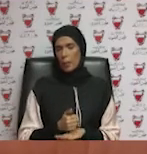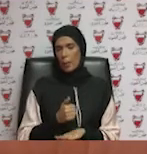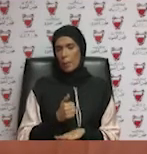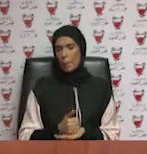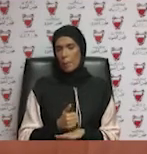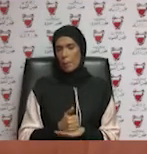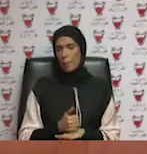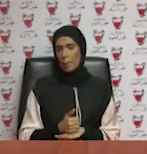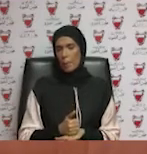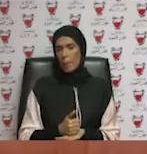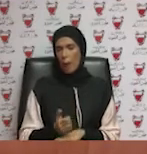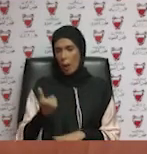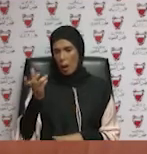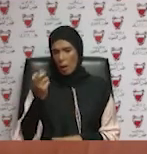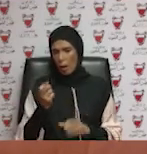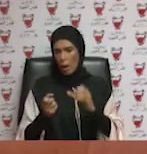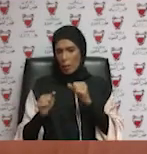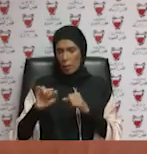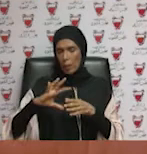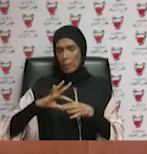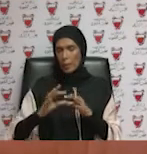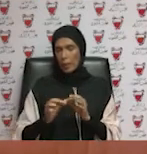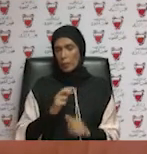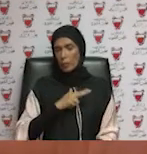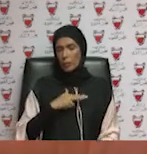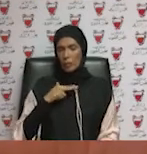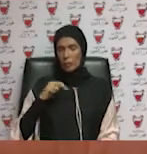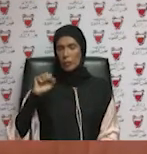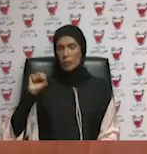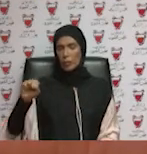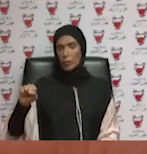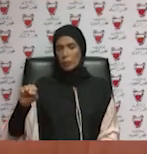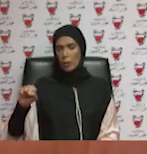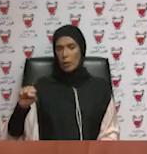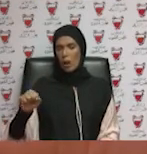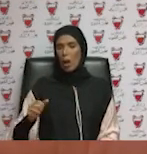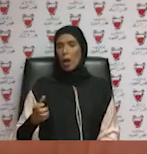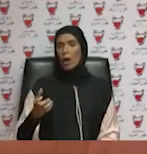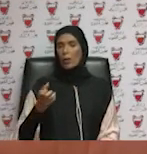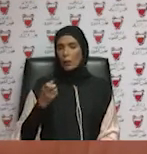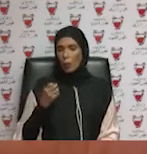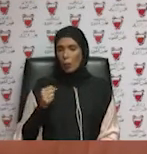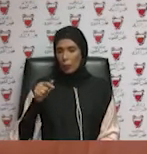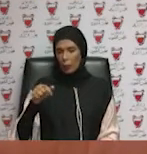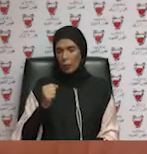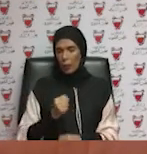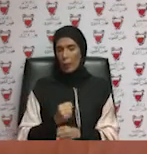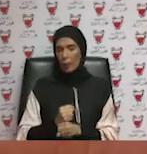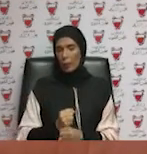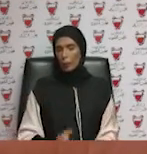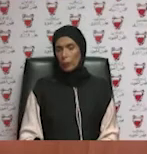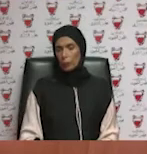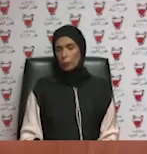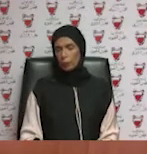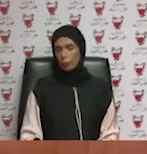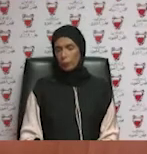يعني تستقطب المؤسسات الحكومية والخاصة، تستقطبهم للعمل فيها.